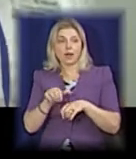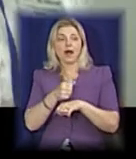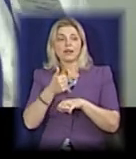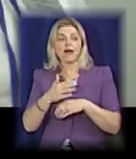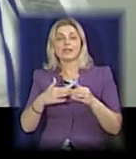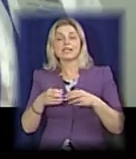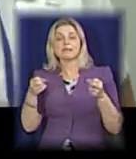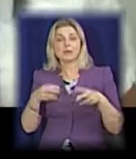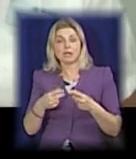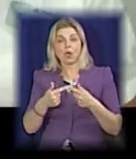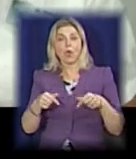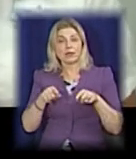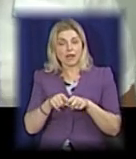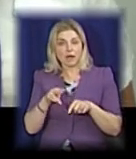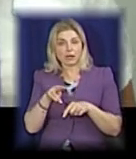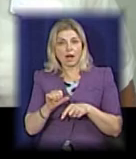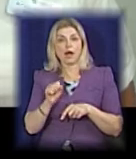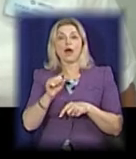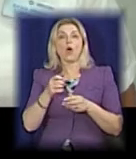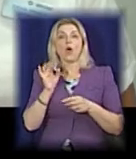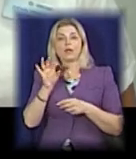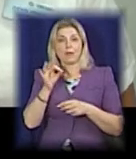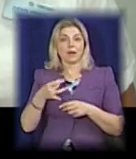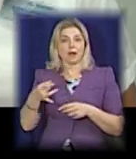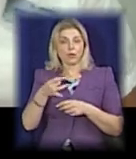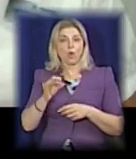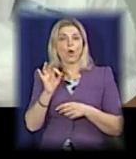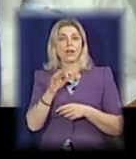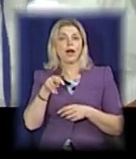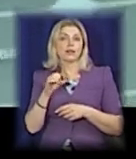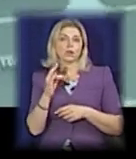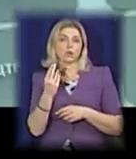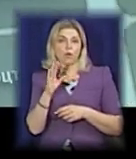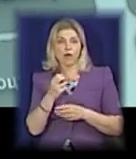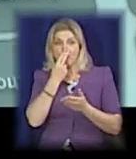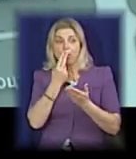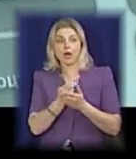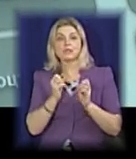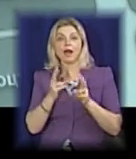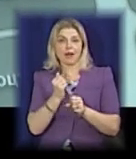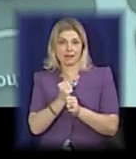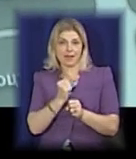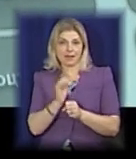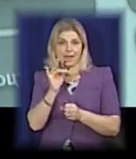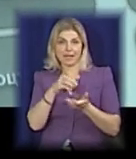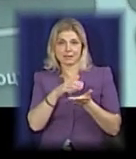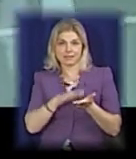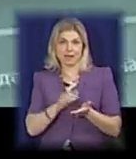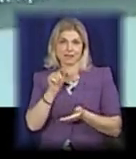спеціаліст відділу реєстрації актів цивільного стану Корабельного району Олена Ланцова показала, як проходити реєстрацію в